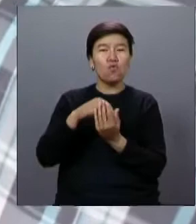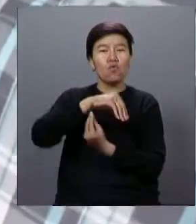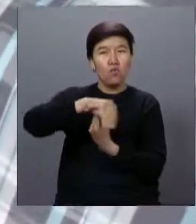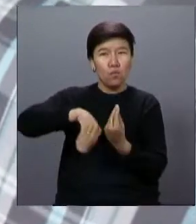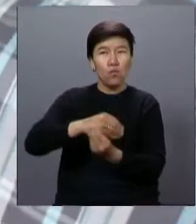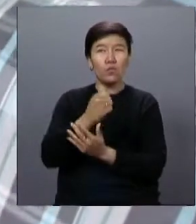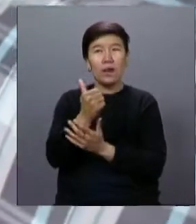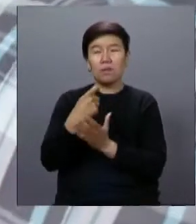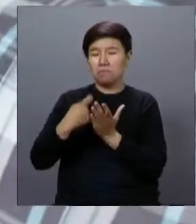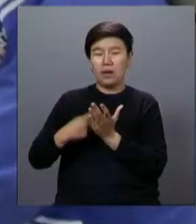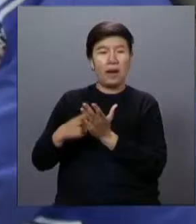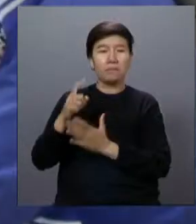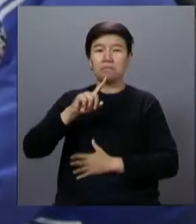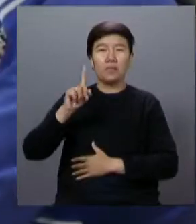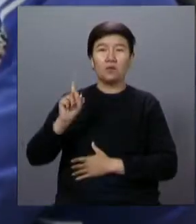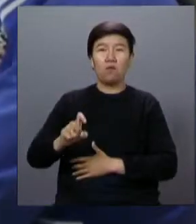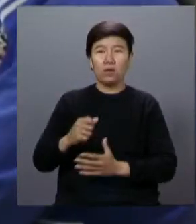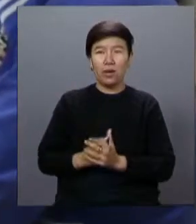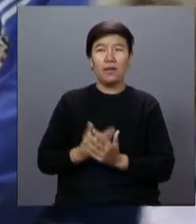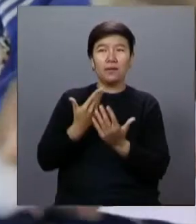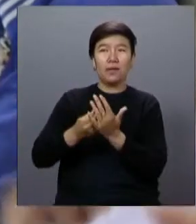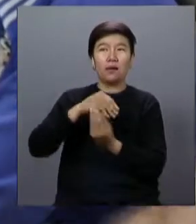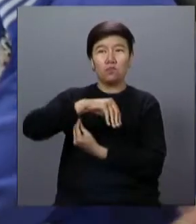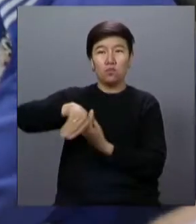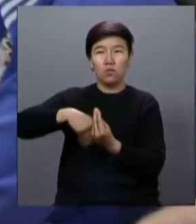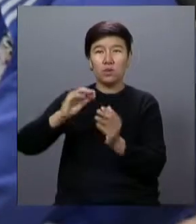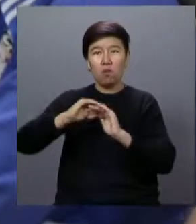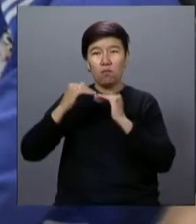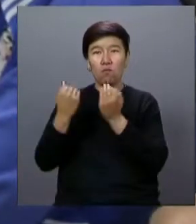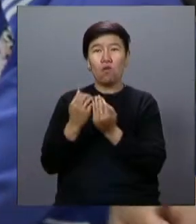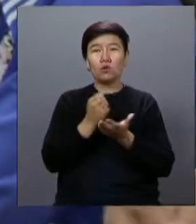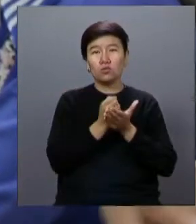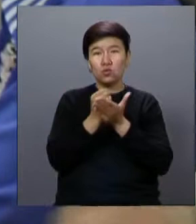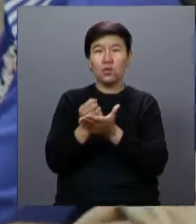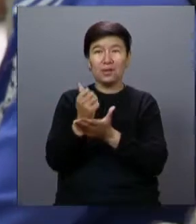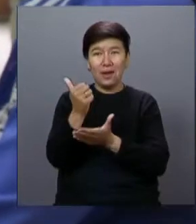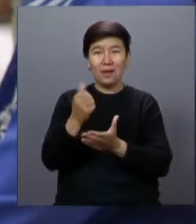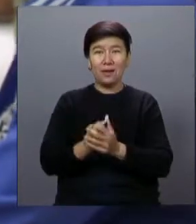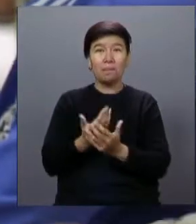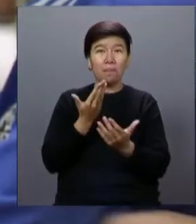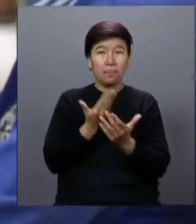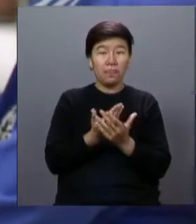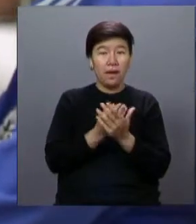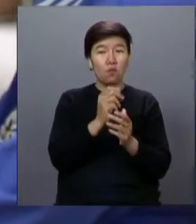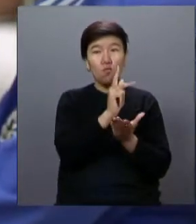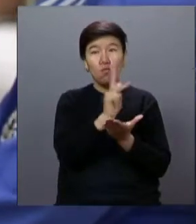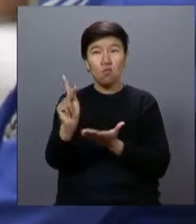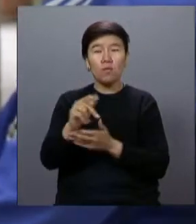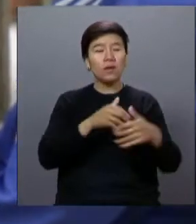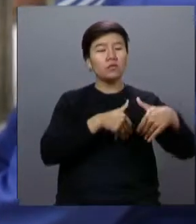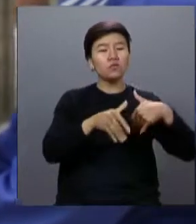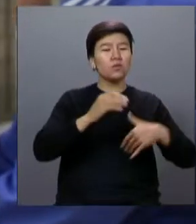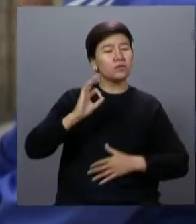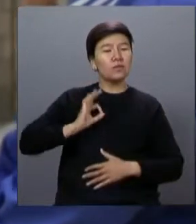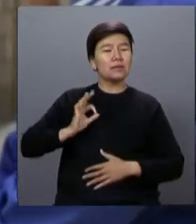ประกันใดๆเพื่อไปใช้จ่ายหมุนเวียนภายในครอบครัวเนื่องจากเงินที่นำมาให้กู้นั้นมาจากเงินของสมาชิกที่นำม